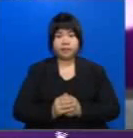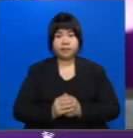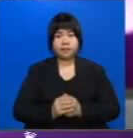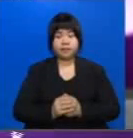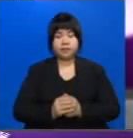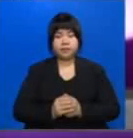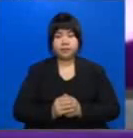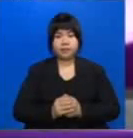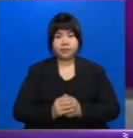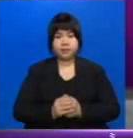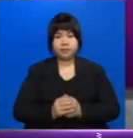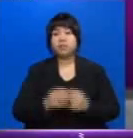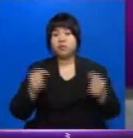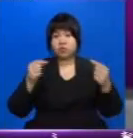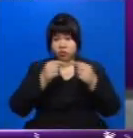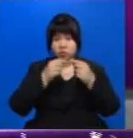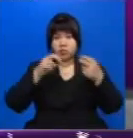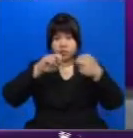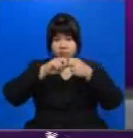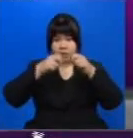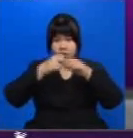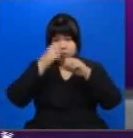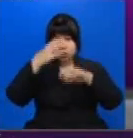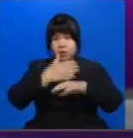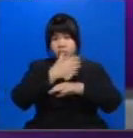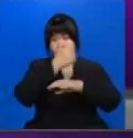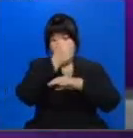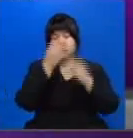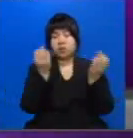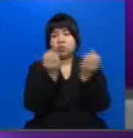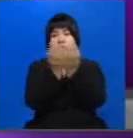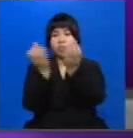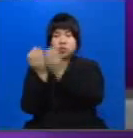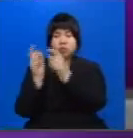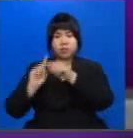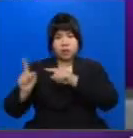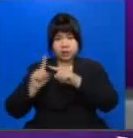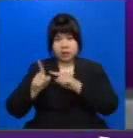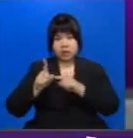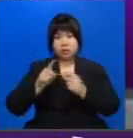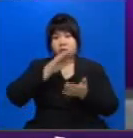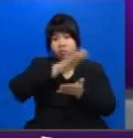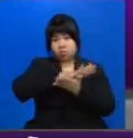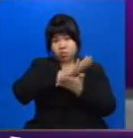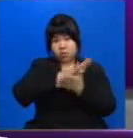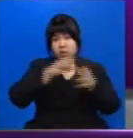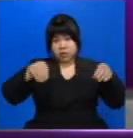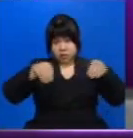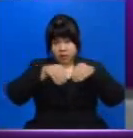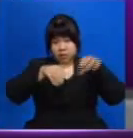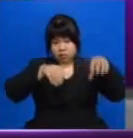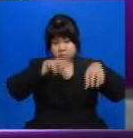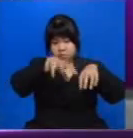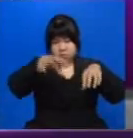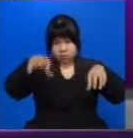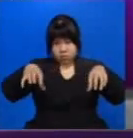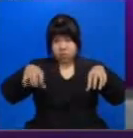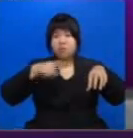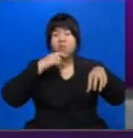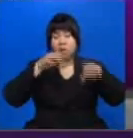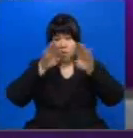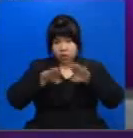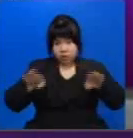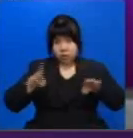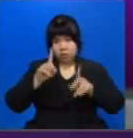ความรุนแรงจากเหตุวุ่นวายทางการเมืองในหลายครั้งนะคะเกิดขึ้นใกล้กับโรงเรียนผนวกกับเหตุการณ์รุนแรงล่าสุดที่มีเหยื่อเป็นเด็กท